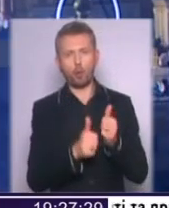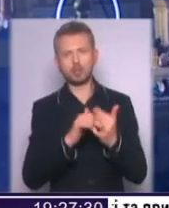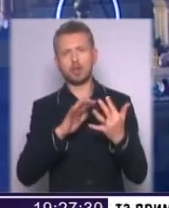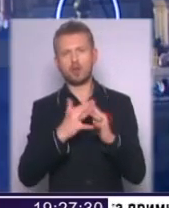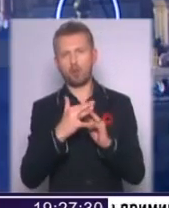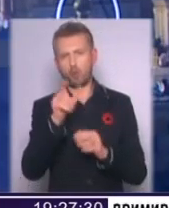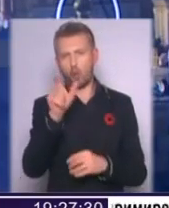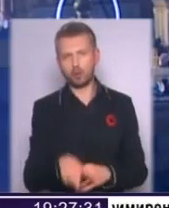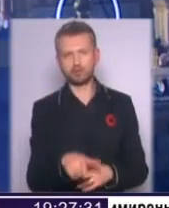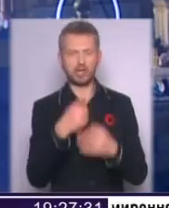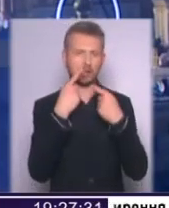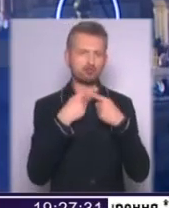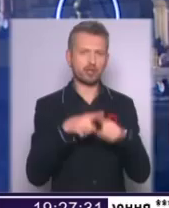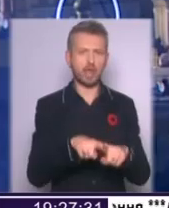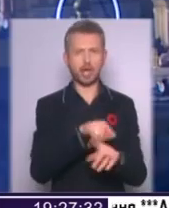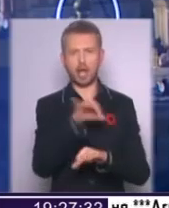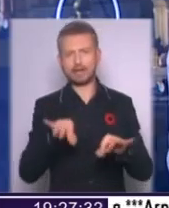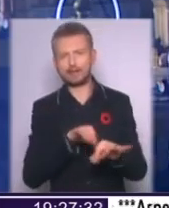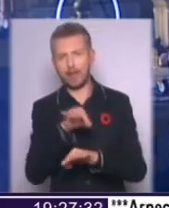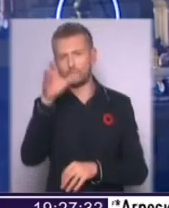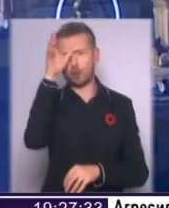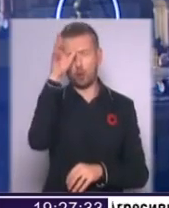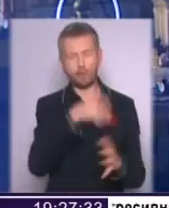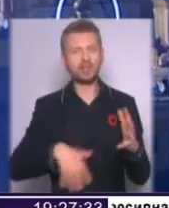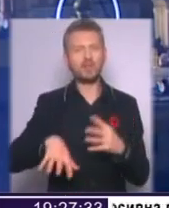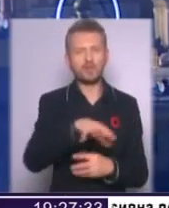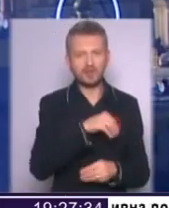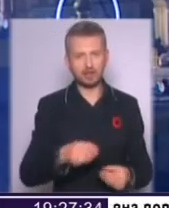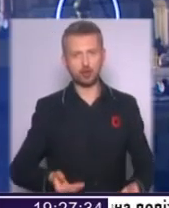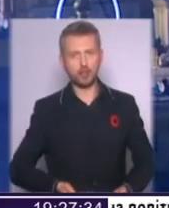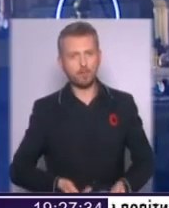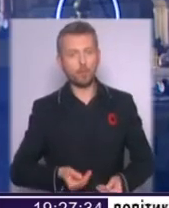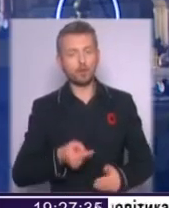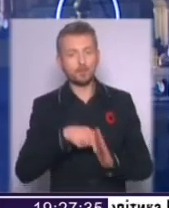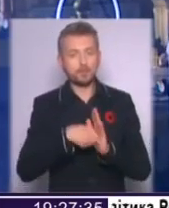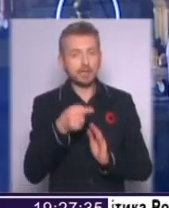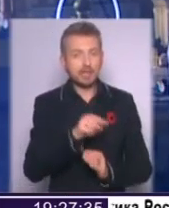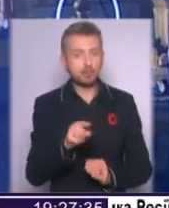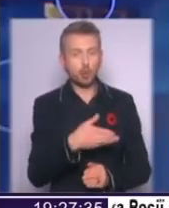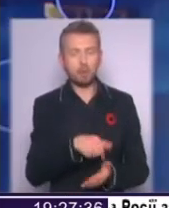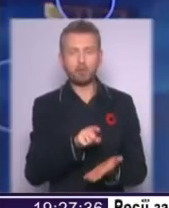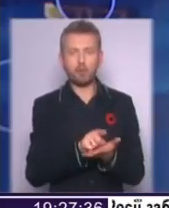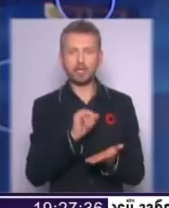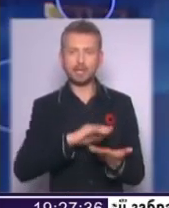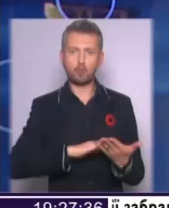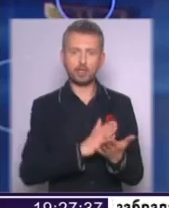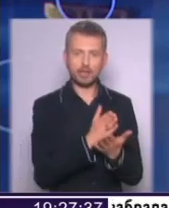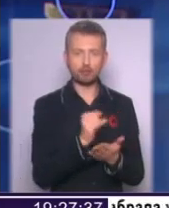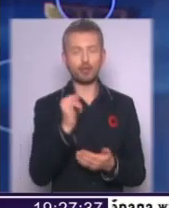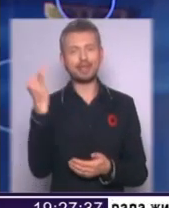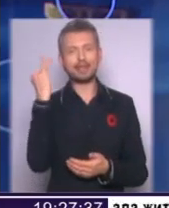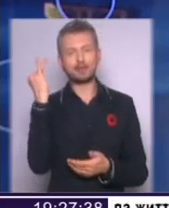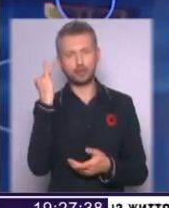колгоспник, інженер, архітектор, науковець, всі живуть тим, що ми повинні і політично, так, і